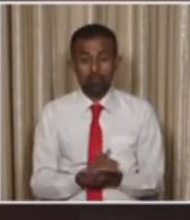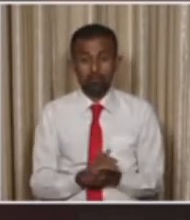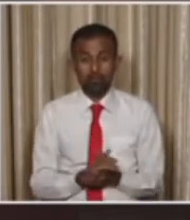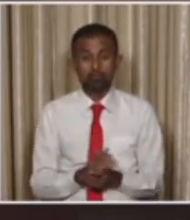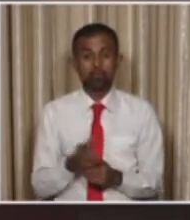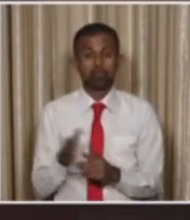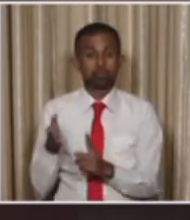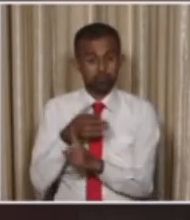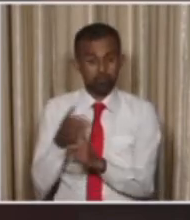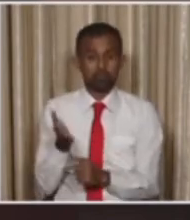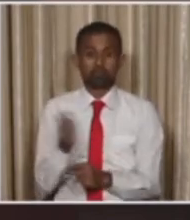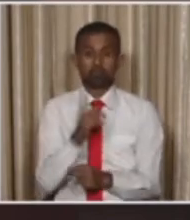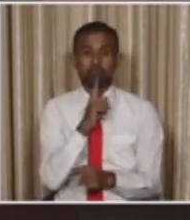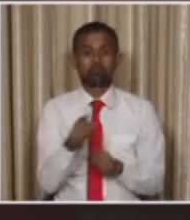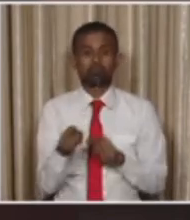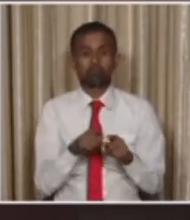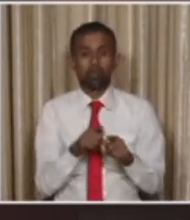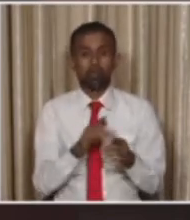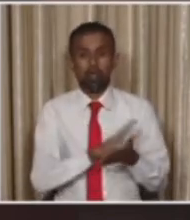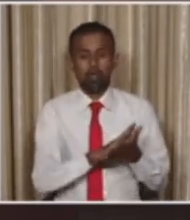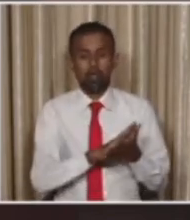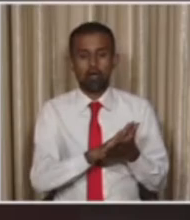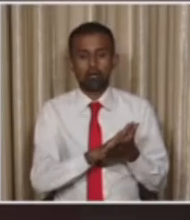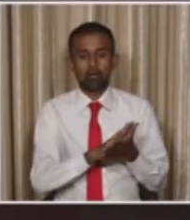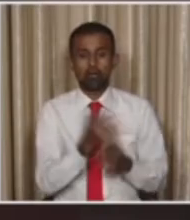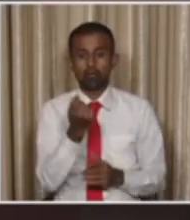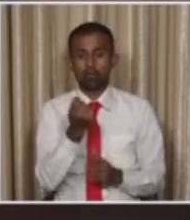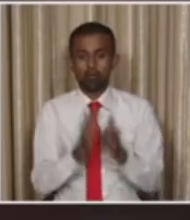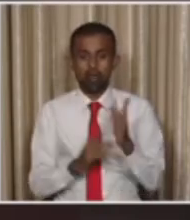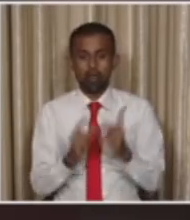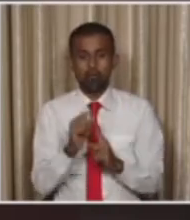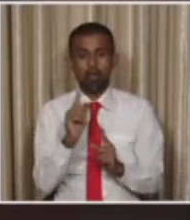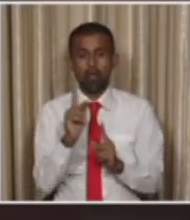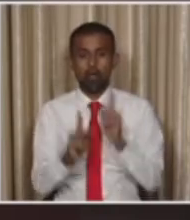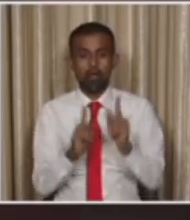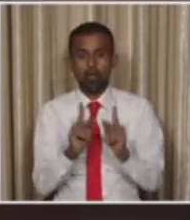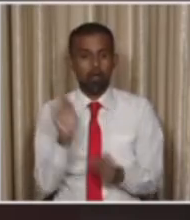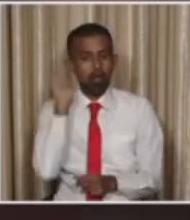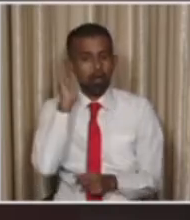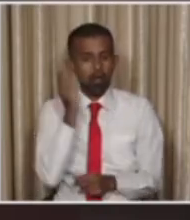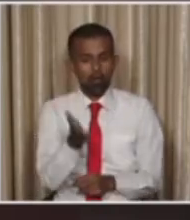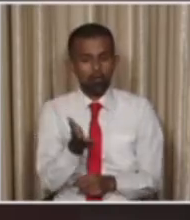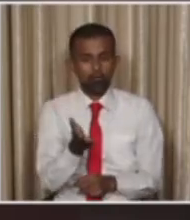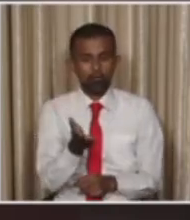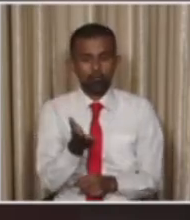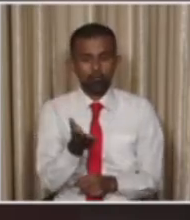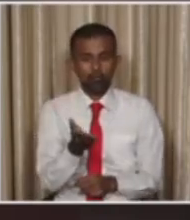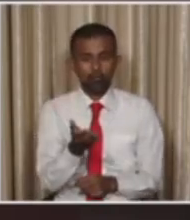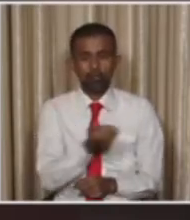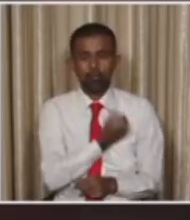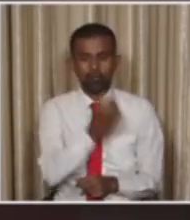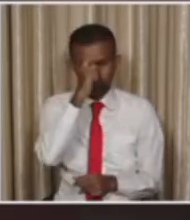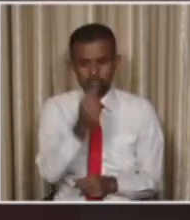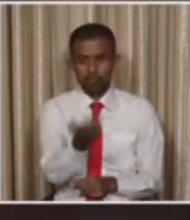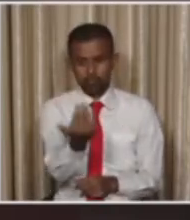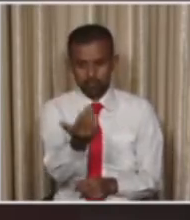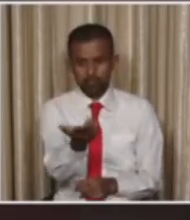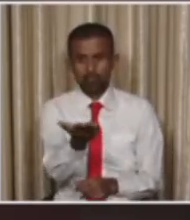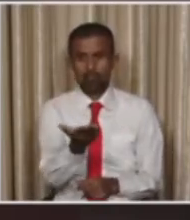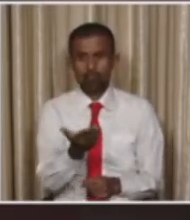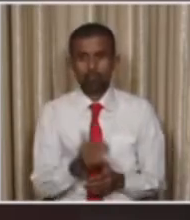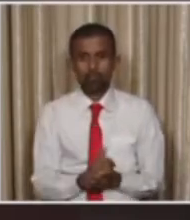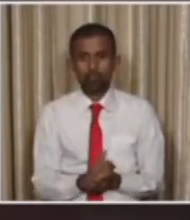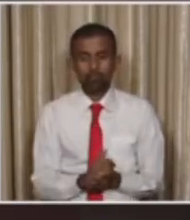ඉන්නේ ජේපී කෝවම. හඳුන්නේ නැති මුදල් ඇමතිගේ කතා ටික ඇහුවනම් මේ ටිකේ දොස්තර මහත්තයා කියන්නකෝ නවනන්ද බන්දුතුමා.